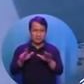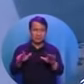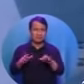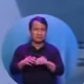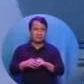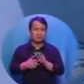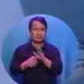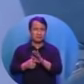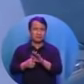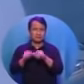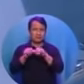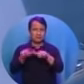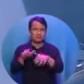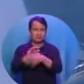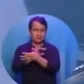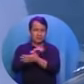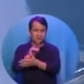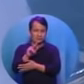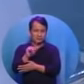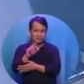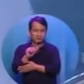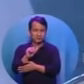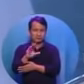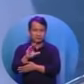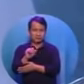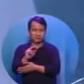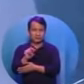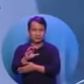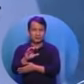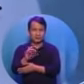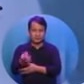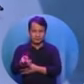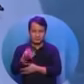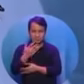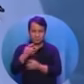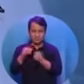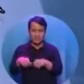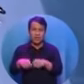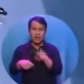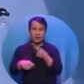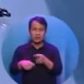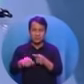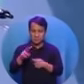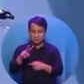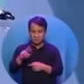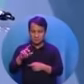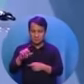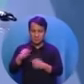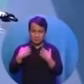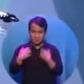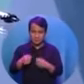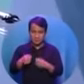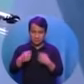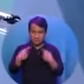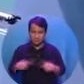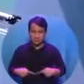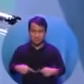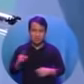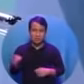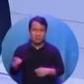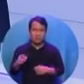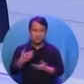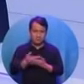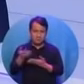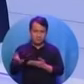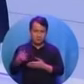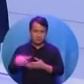pandemya. Paitasing. Uminom palagi ng Paitasing para maproteksyonan ang inyong resistensya. Mabibili